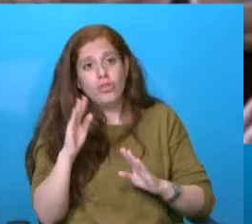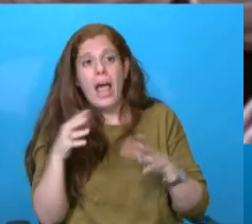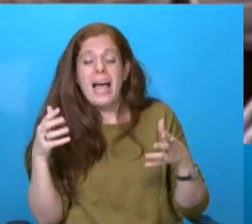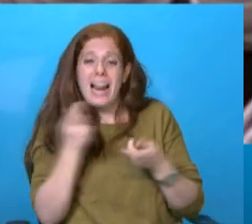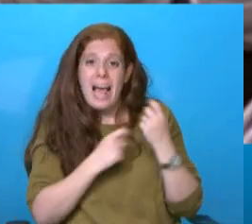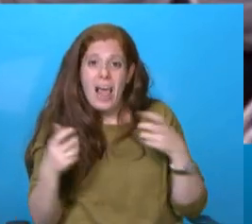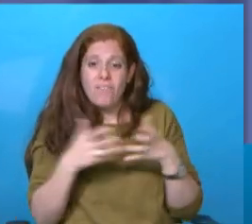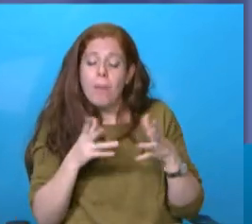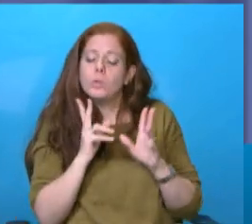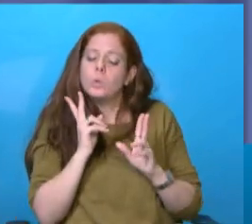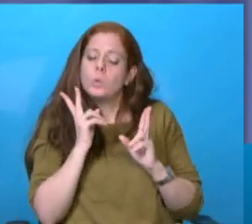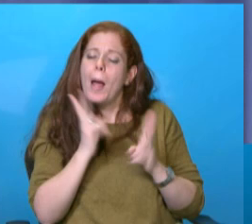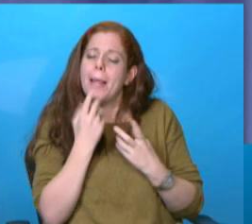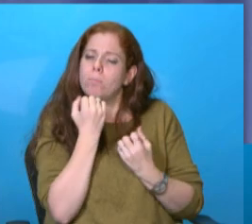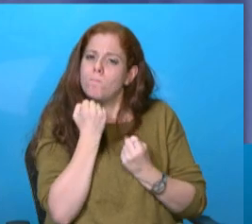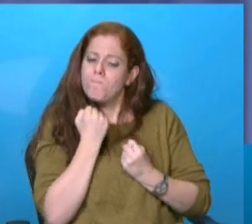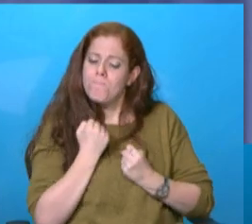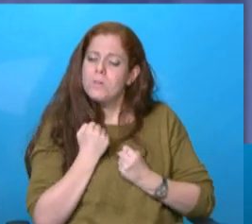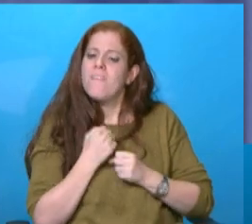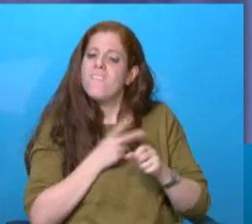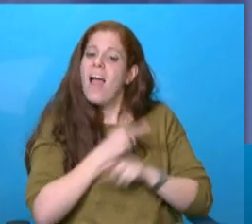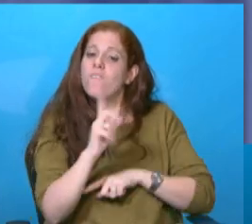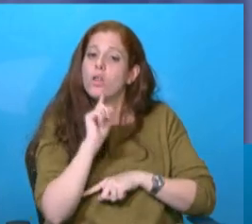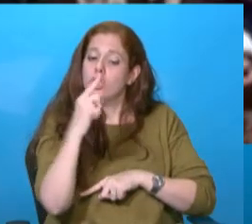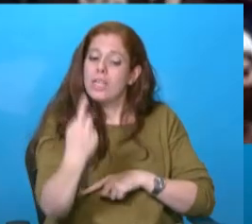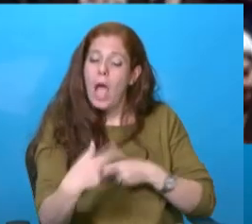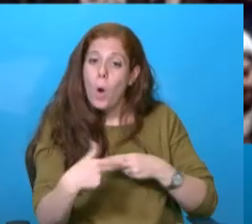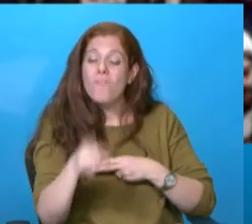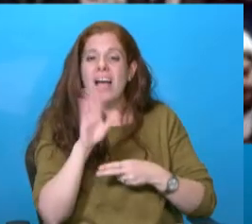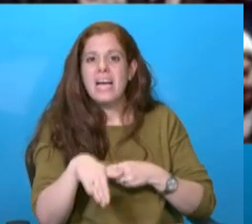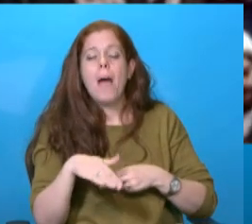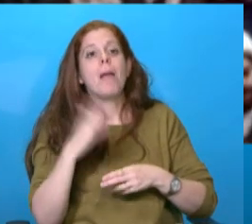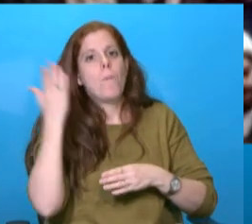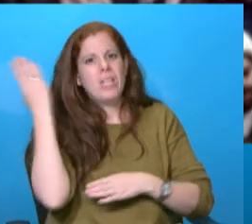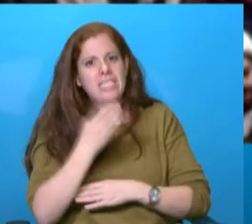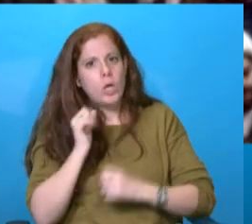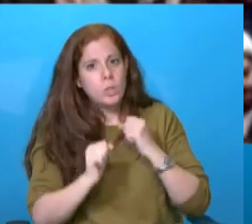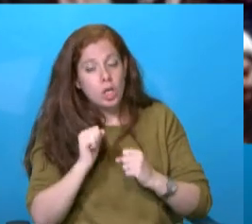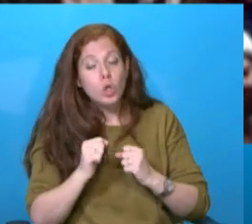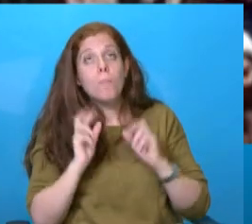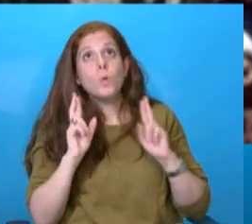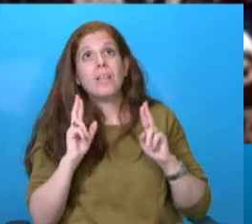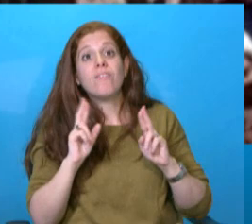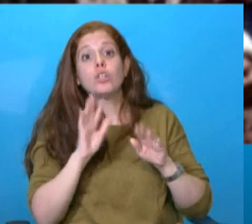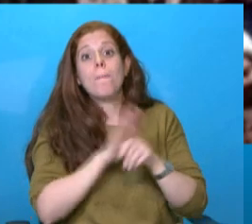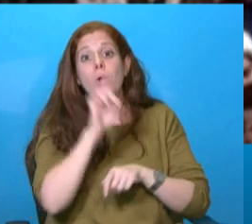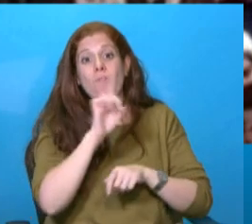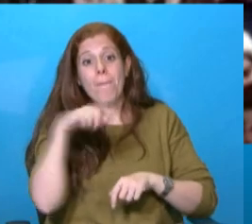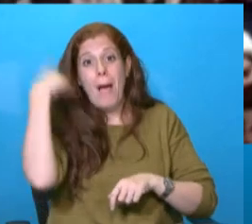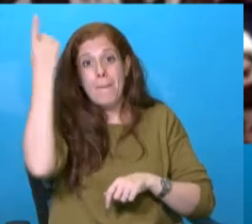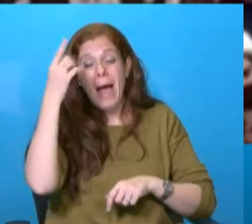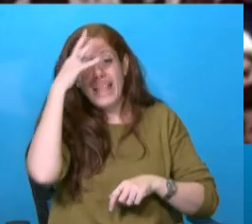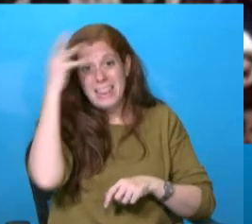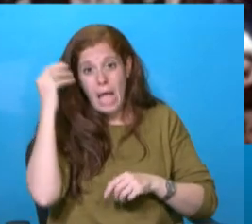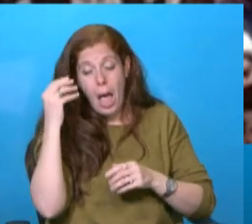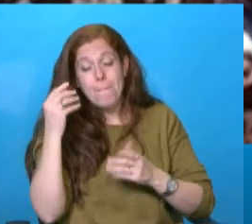שיניים ולצלוח את השנה הקרובה גם תחת הסנקציות החונקות, מתוך תקווה כי בנובמבר הבא יפסיד טראמפ בבחירות